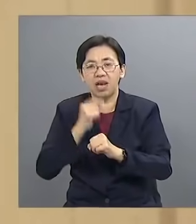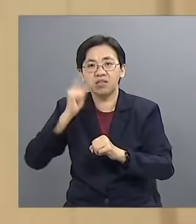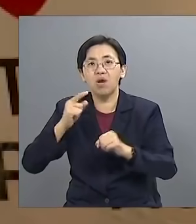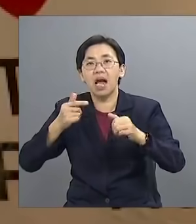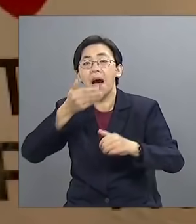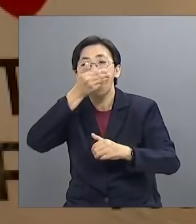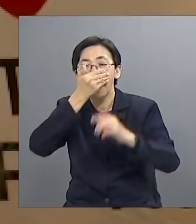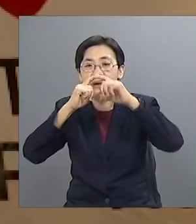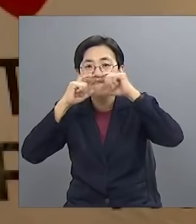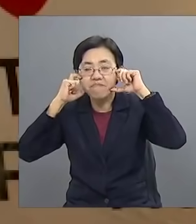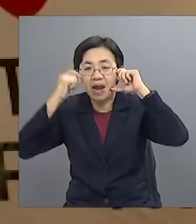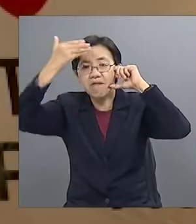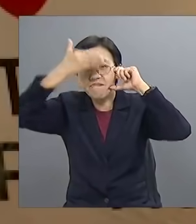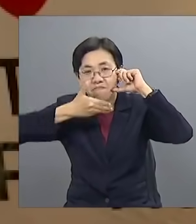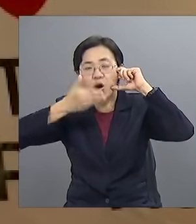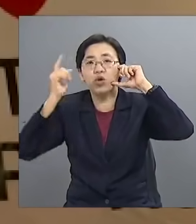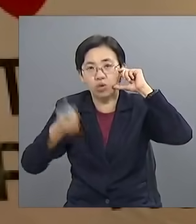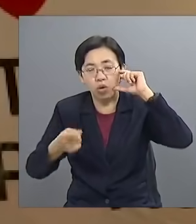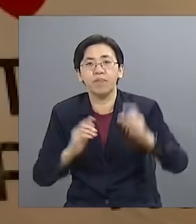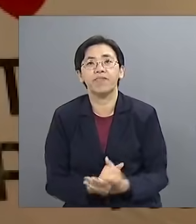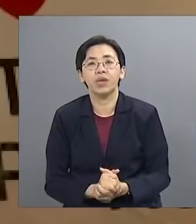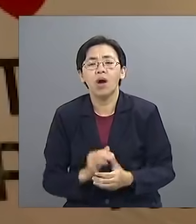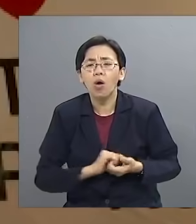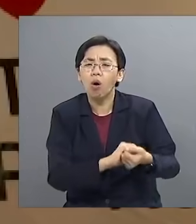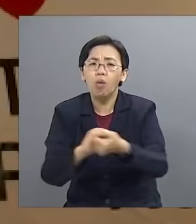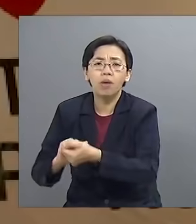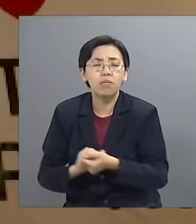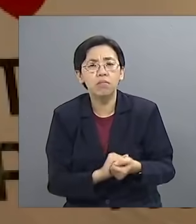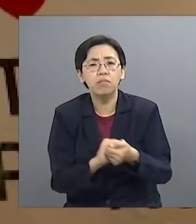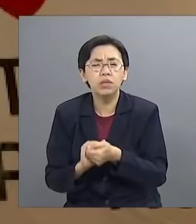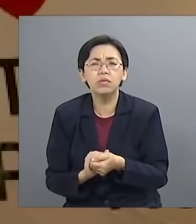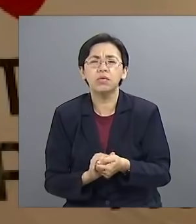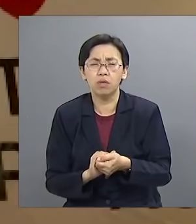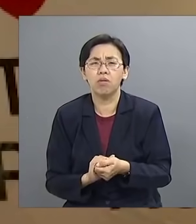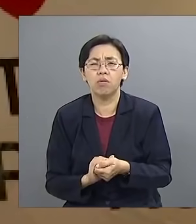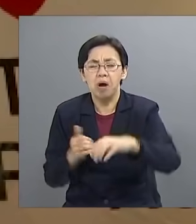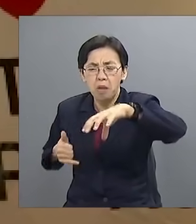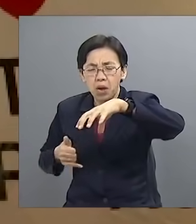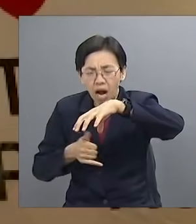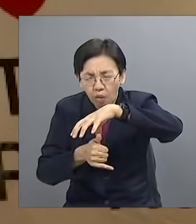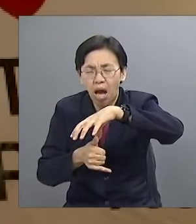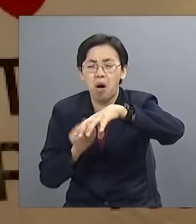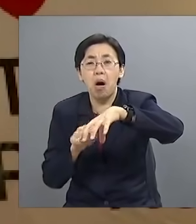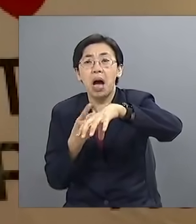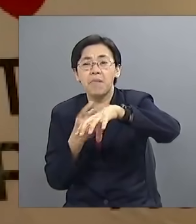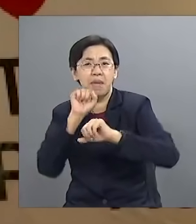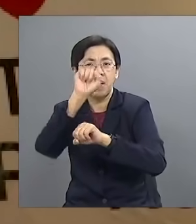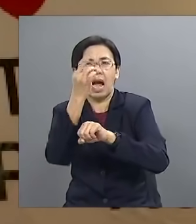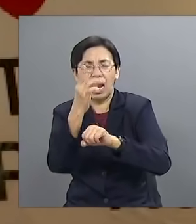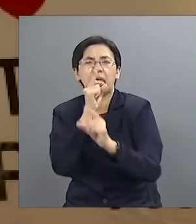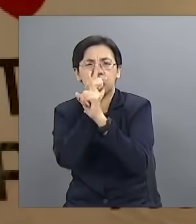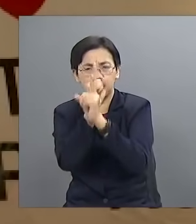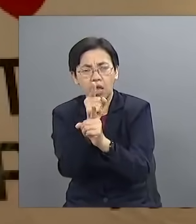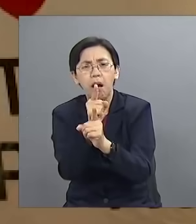คะขอความร่วมมือทุกท่านให้ความร่วมมือกับมาตรการของศูนย์การค้าและของร้านค้าด้วยค่ะเพื่อที่เราจะ